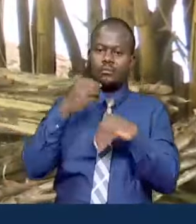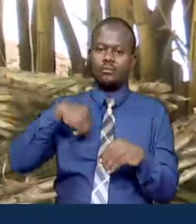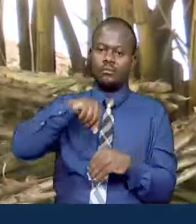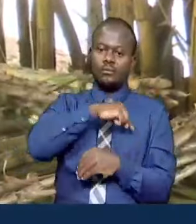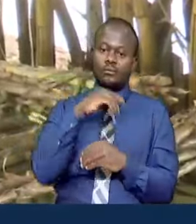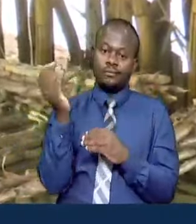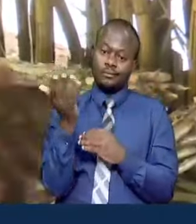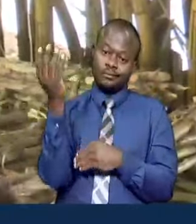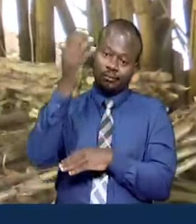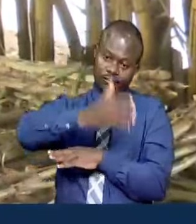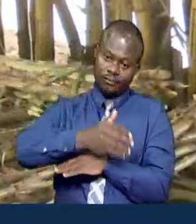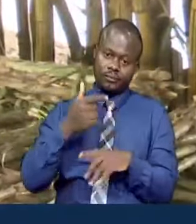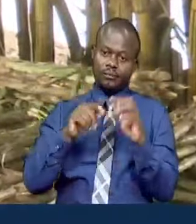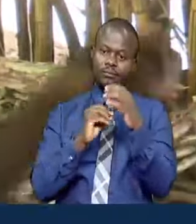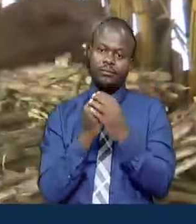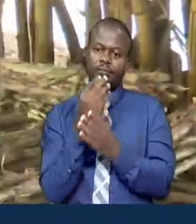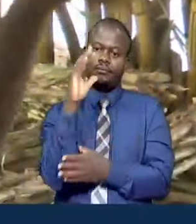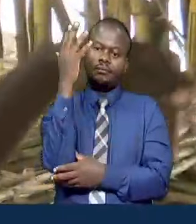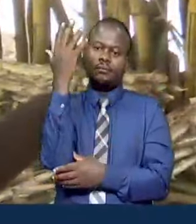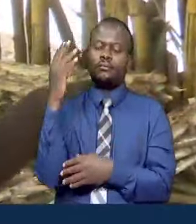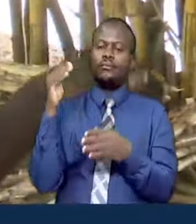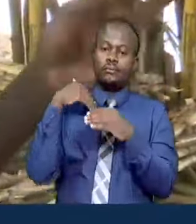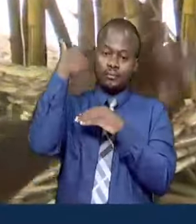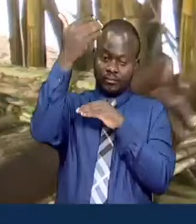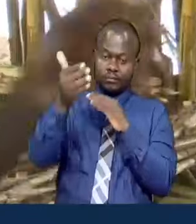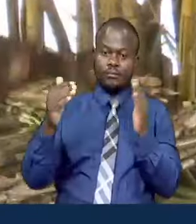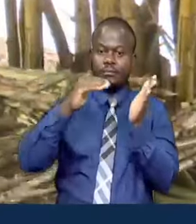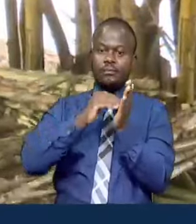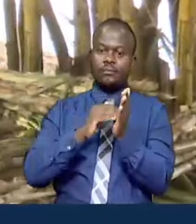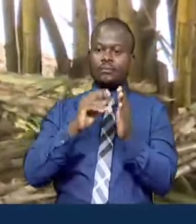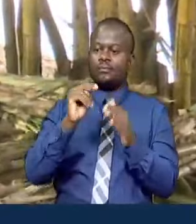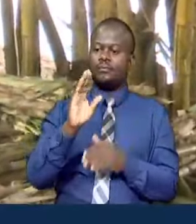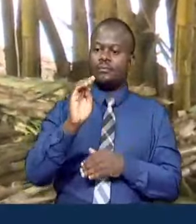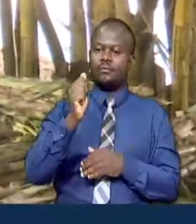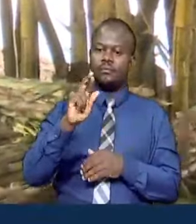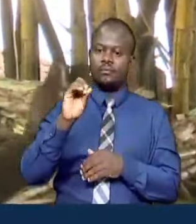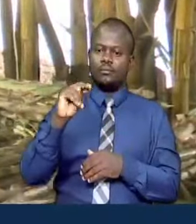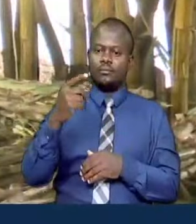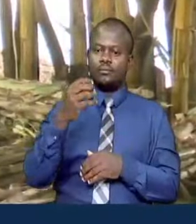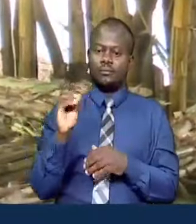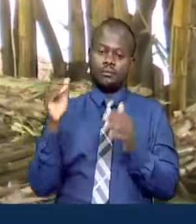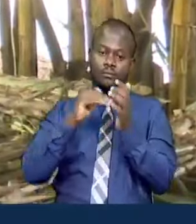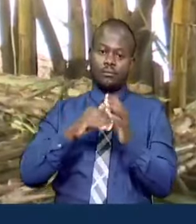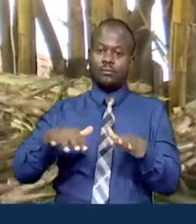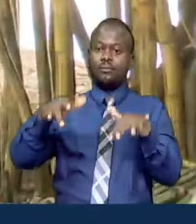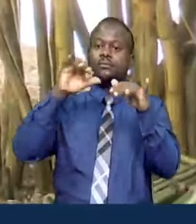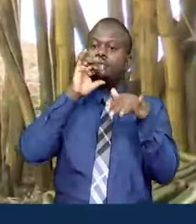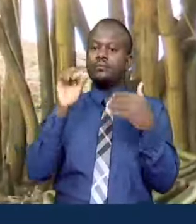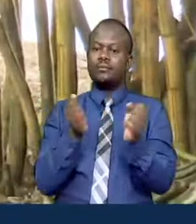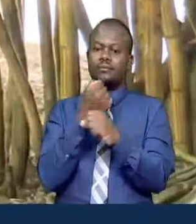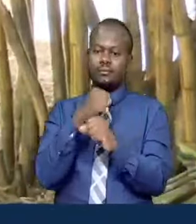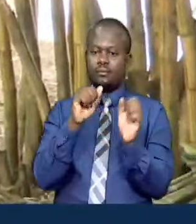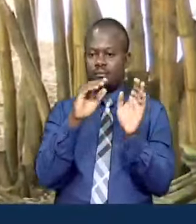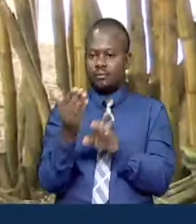turatema bigahita byongera bigashibuka, uruzi rukazongera ku Nyabarongo rukazongera kuzura, ibisheke byarakuze bitabasha gupfa.